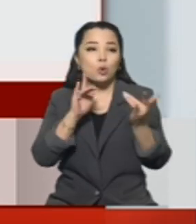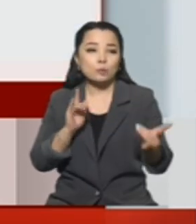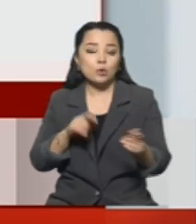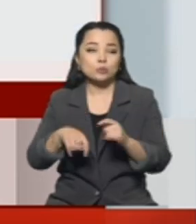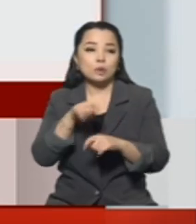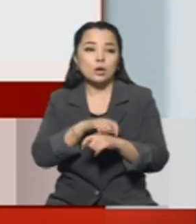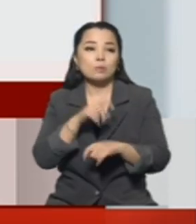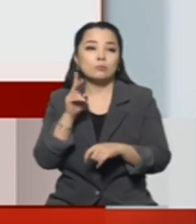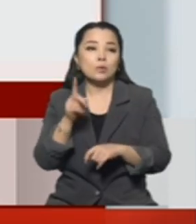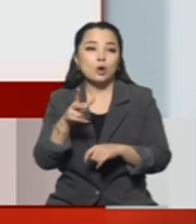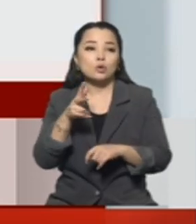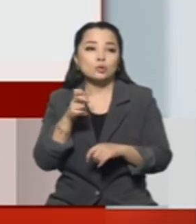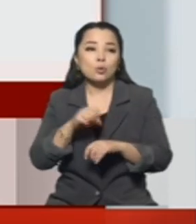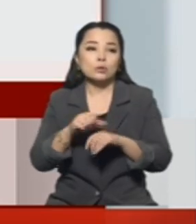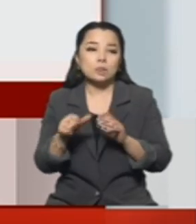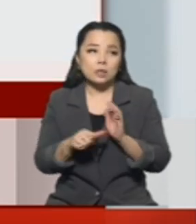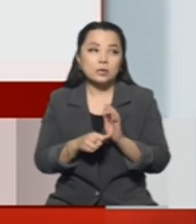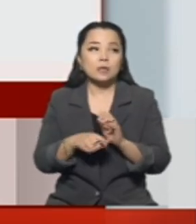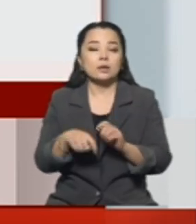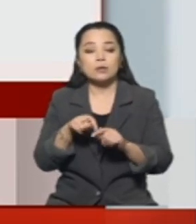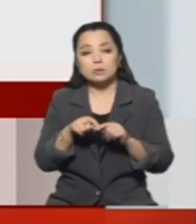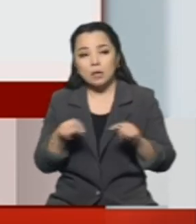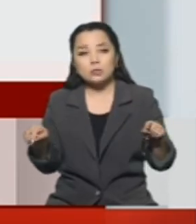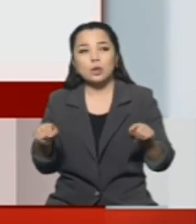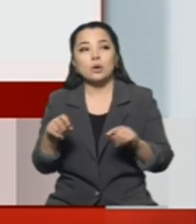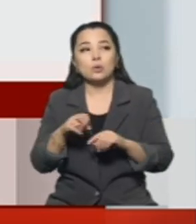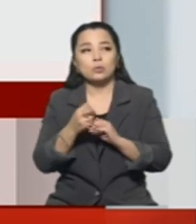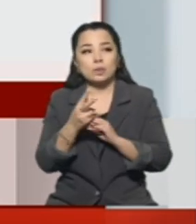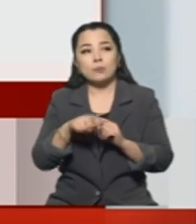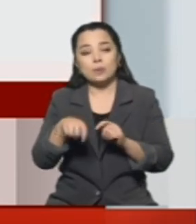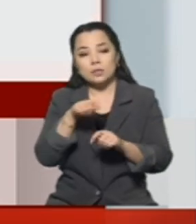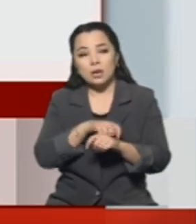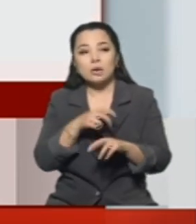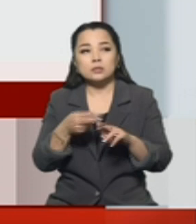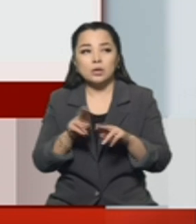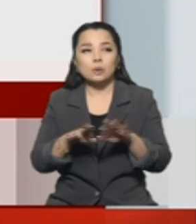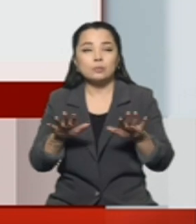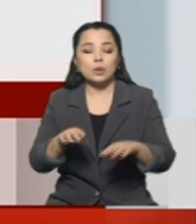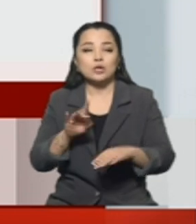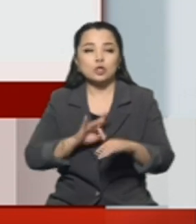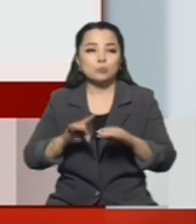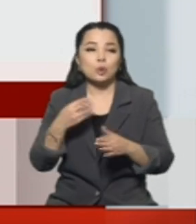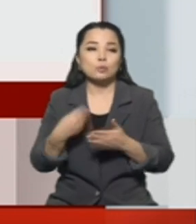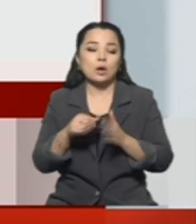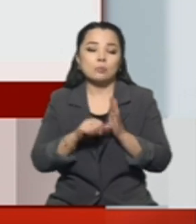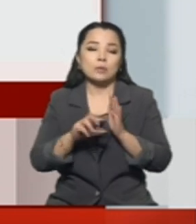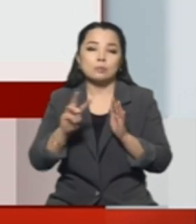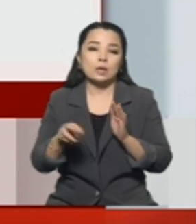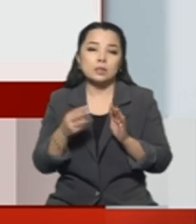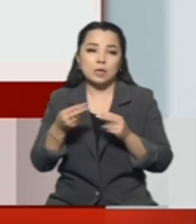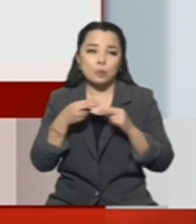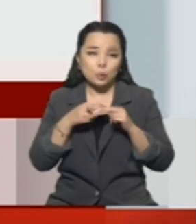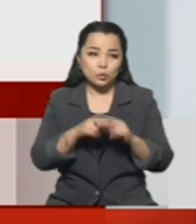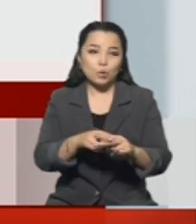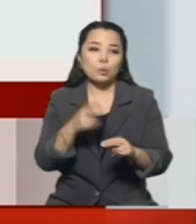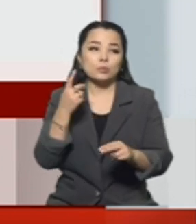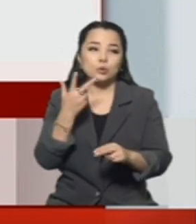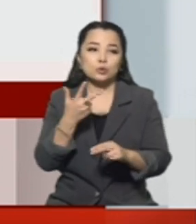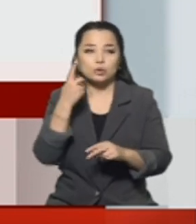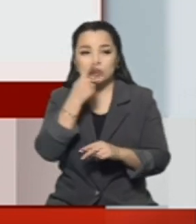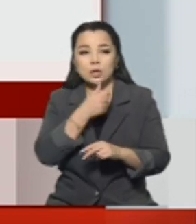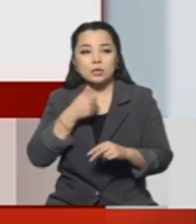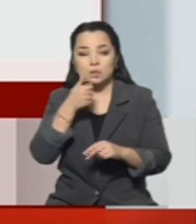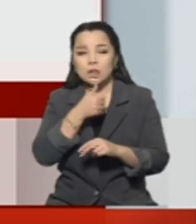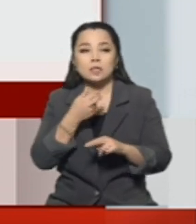ұзындығы 1316, ені 12 метр. Құрылысына облыс және республикалық бюджеттен 60 миллиардтан астам теңге бөлініп, 3,5 жылда